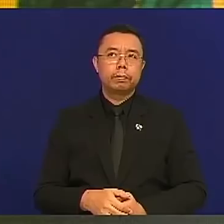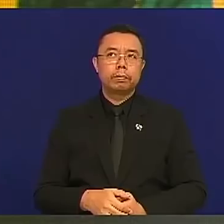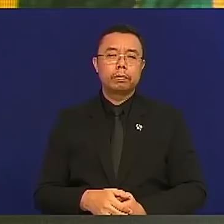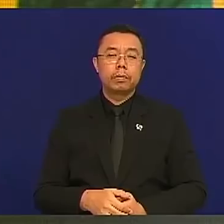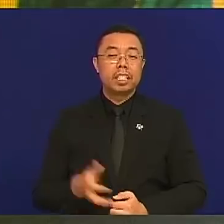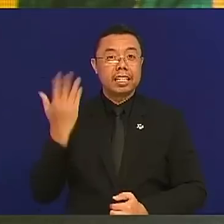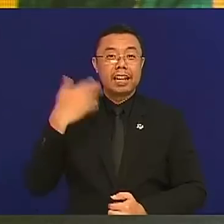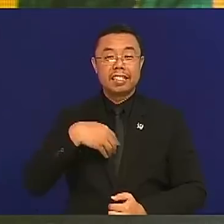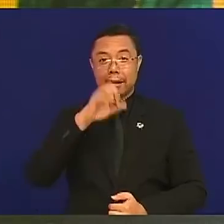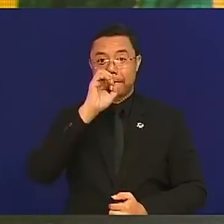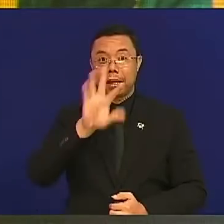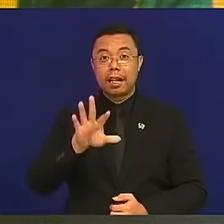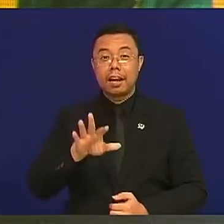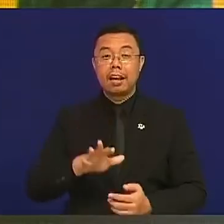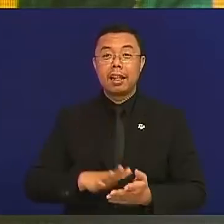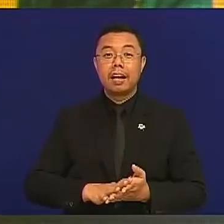Yang tadi saya katakan,